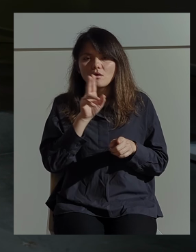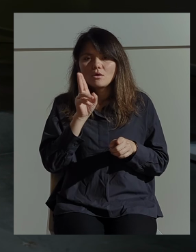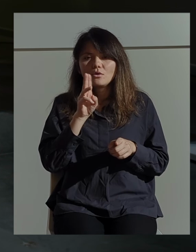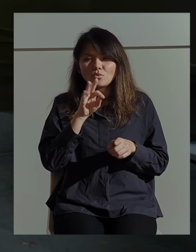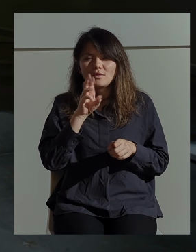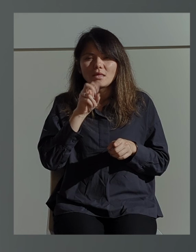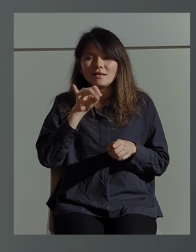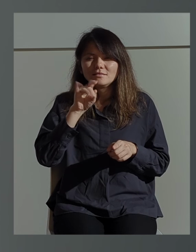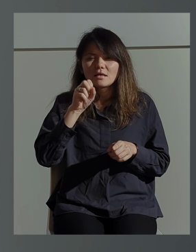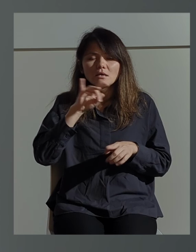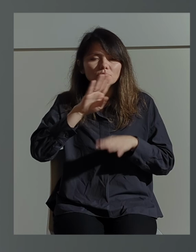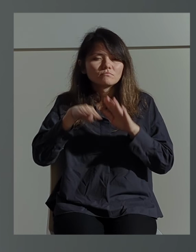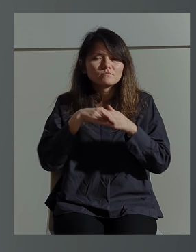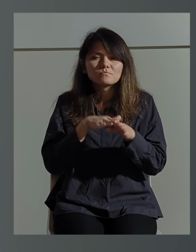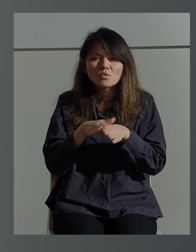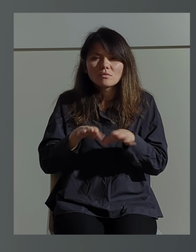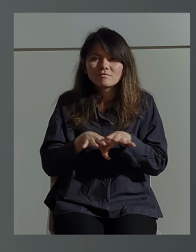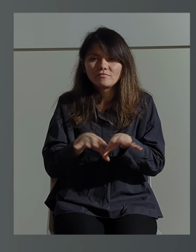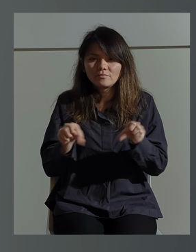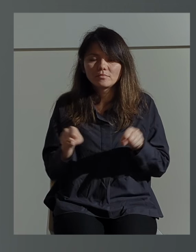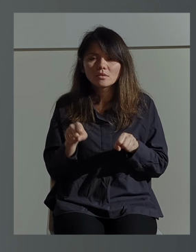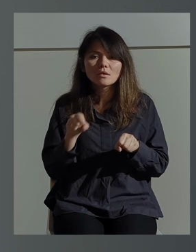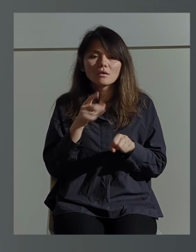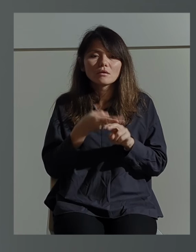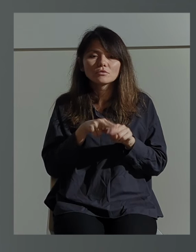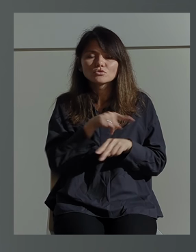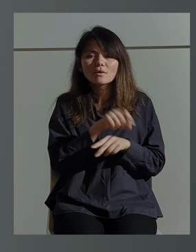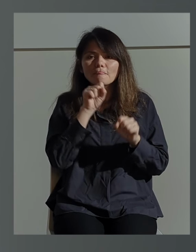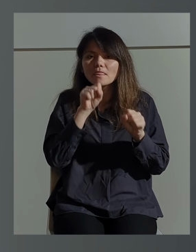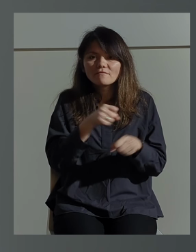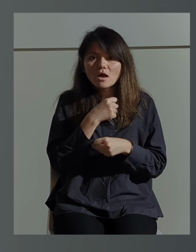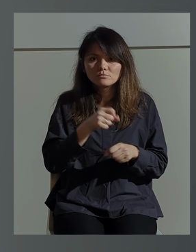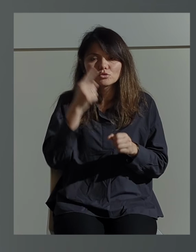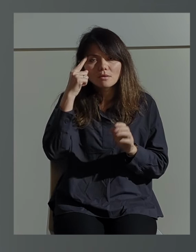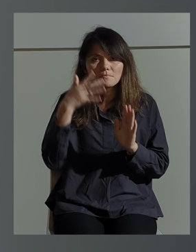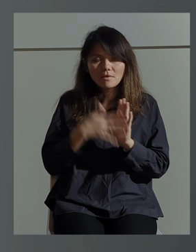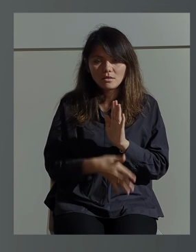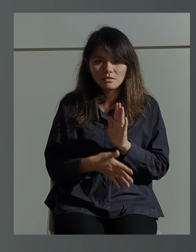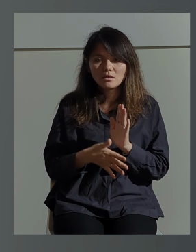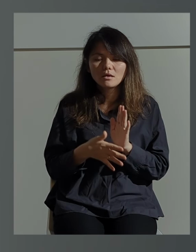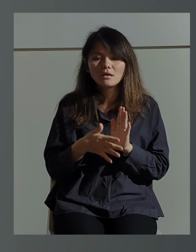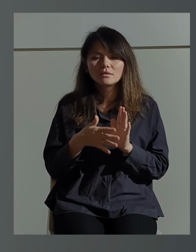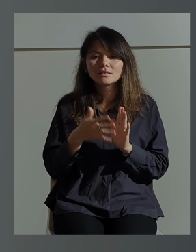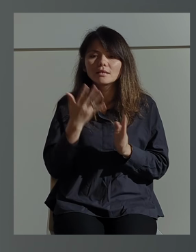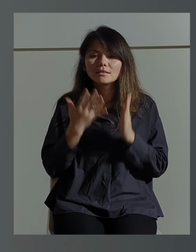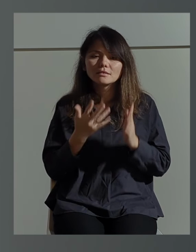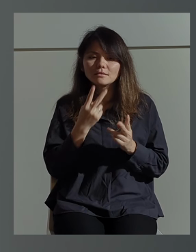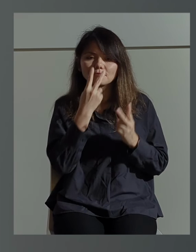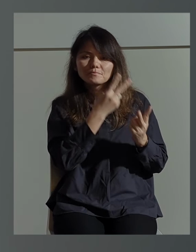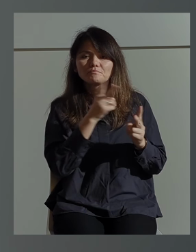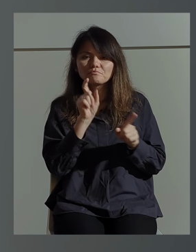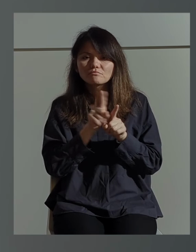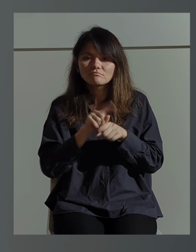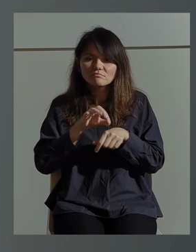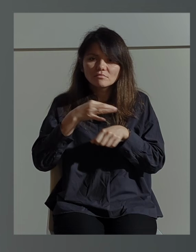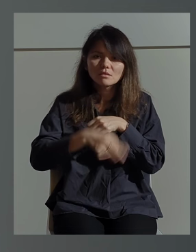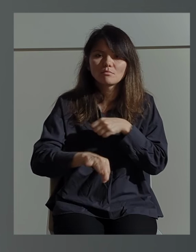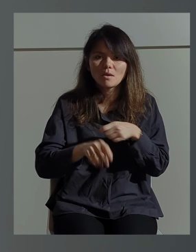он открыл такое измерение тоталитаризма которое невозможно понять если ссылаться на образцы деспотической